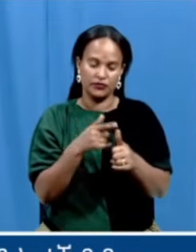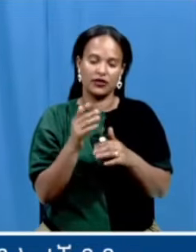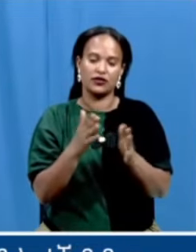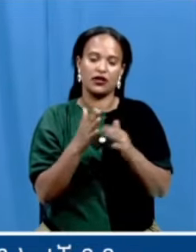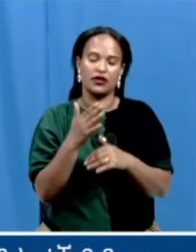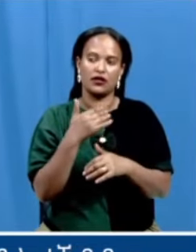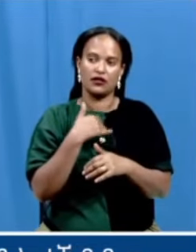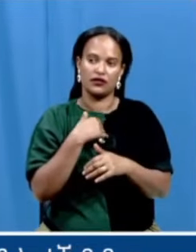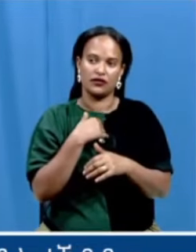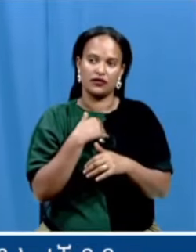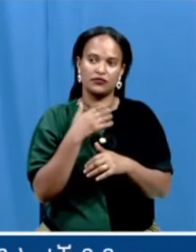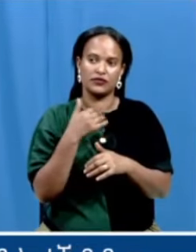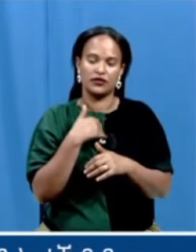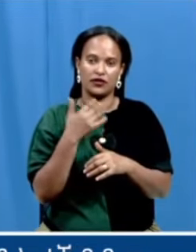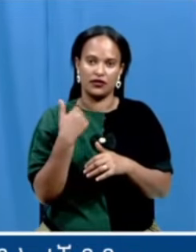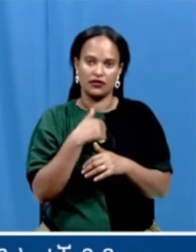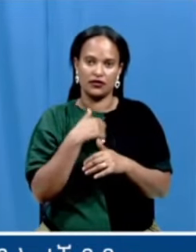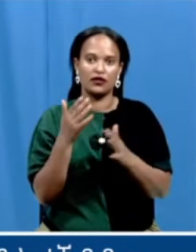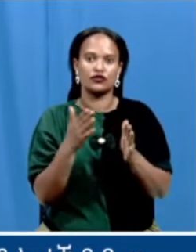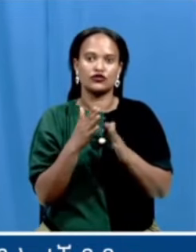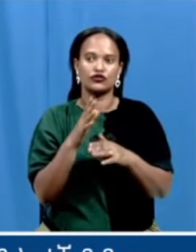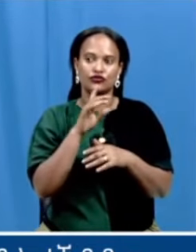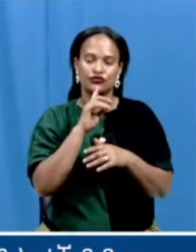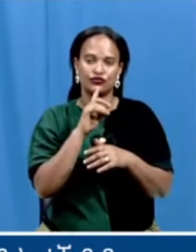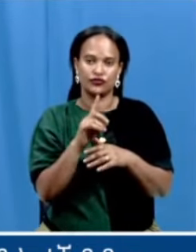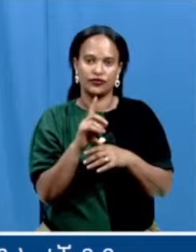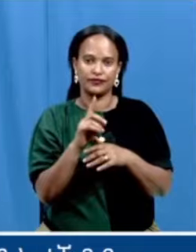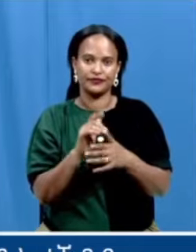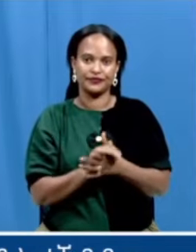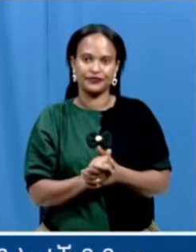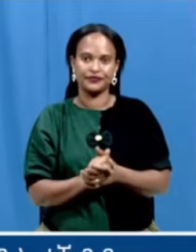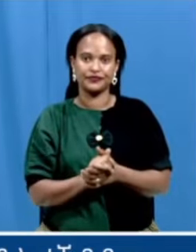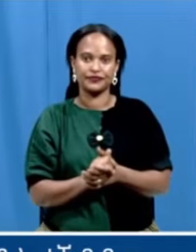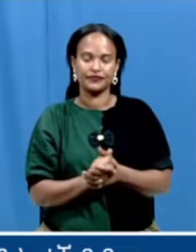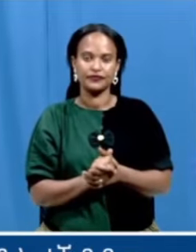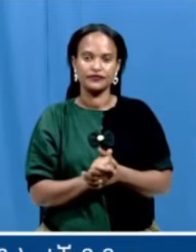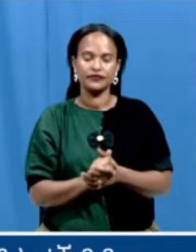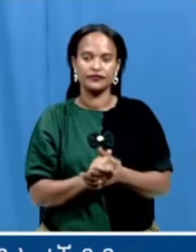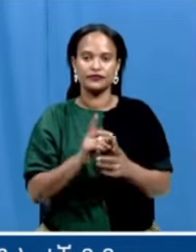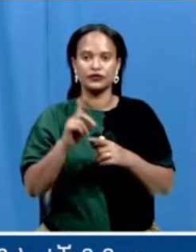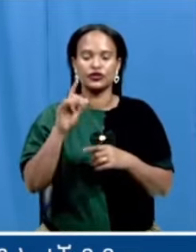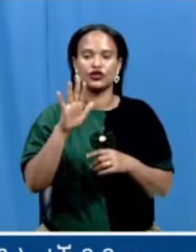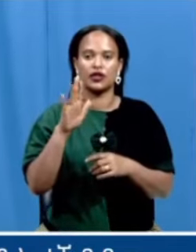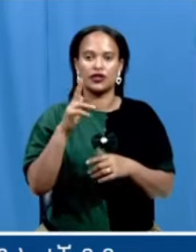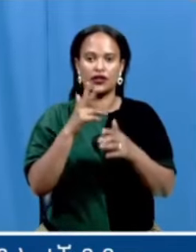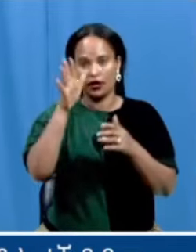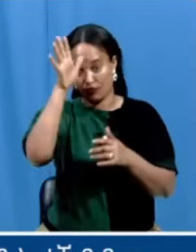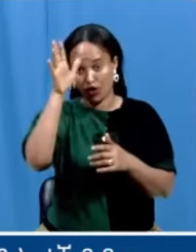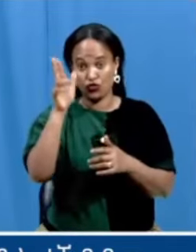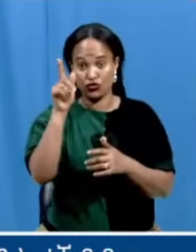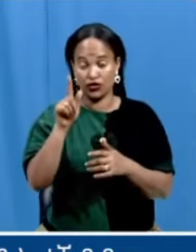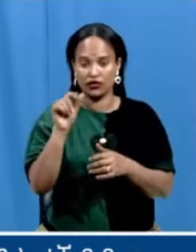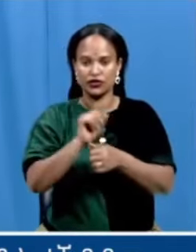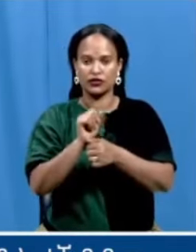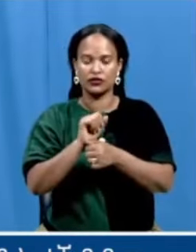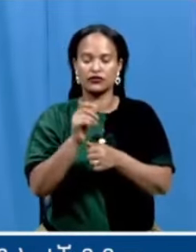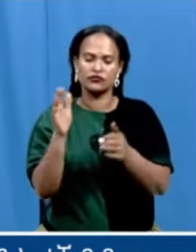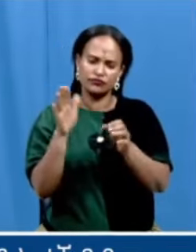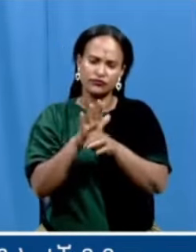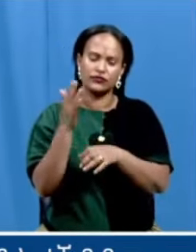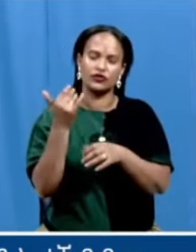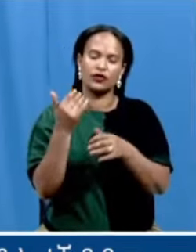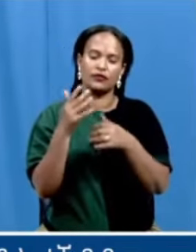ኣለና ብዘለና ንሕና ሬዲና ኢለይ ዝግምት ኣነ ማለት ነቲ ጋንታ እውን መስመር ሽረ እንዳባጉና ፀዓቅዝ ተሽከርከርቲ ዝነበሮ ምስቲ ምዃኑ